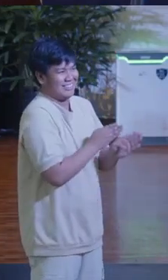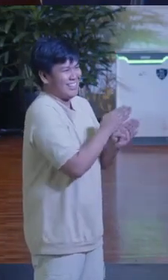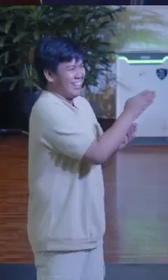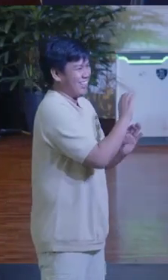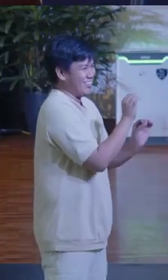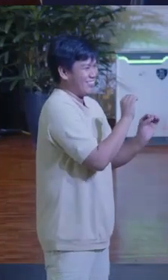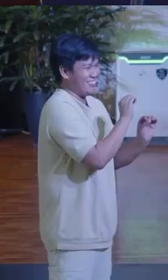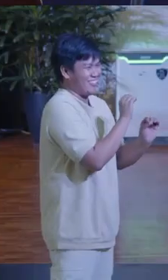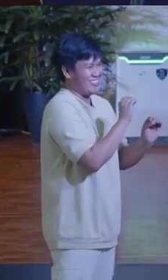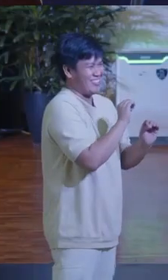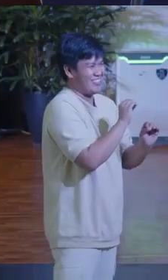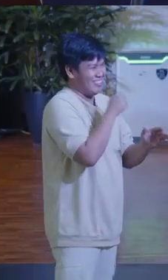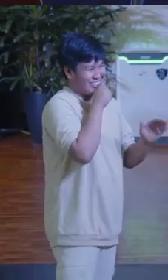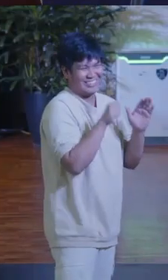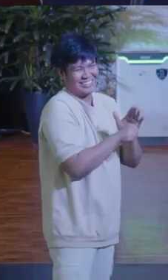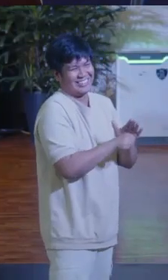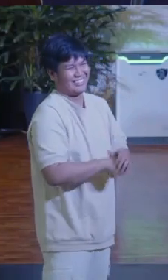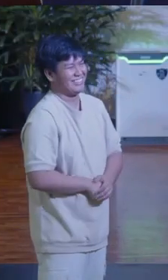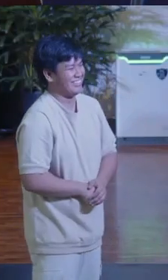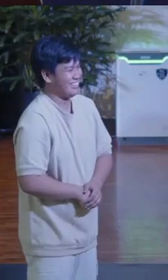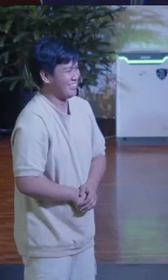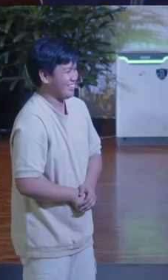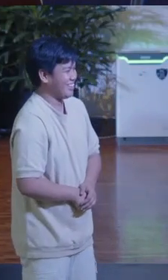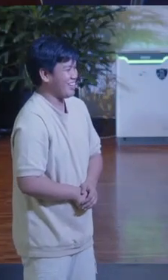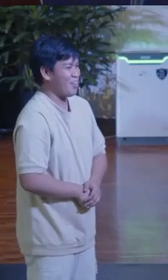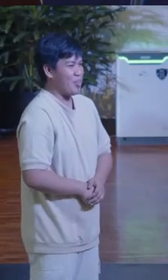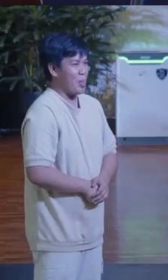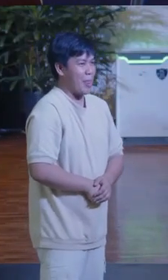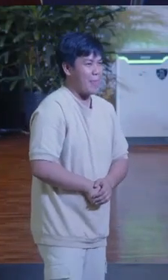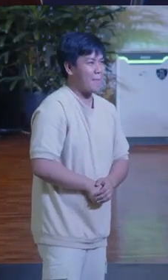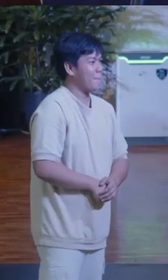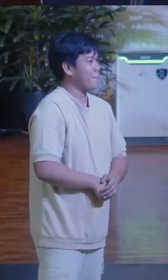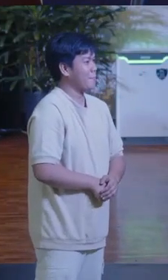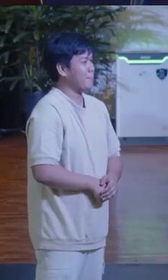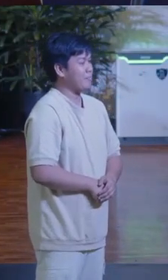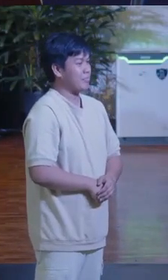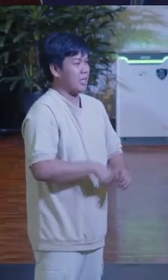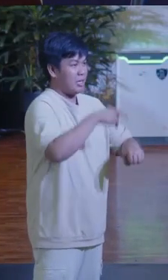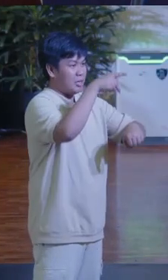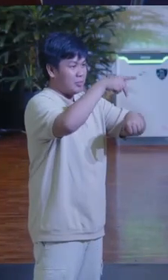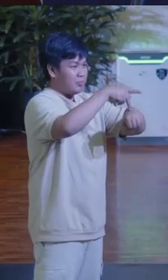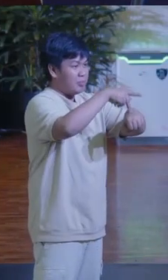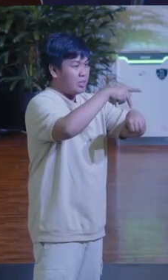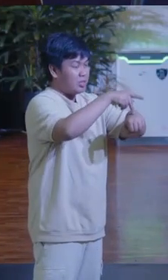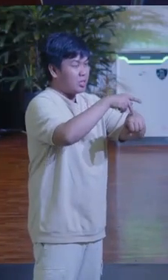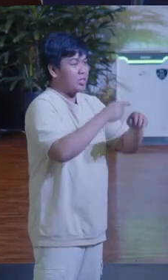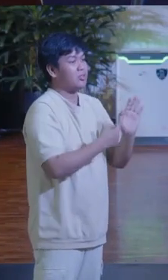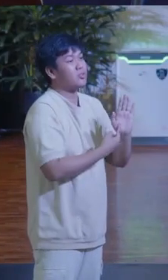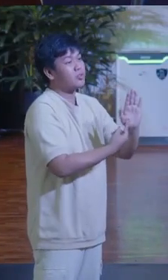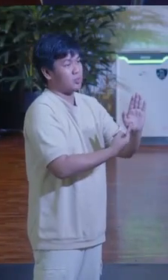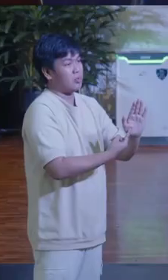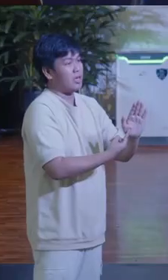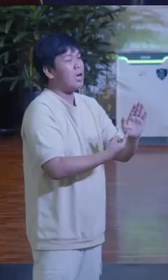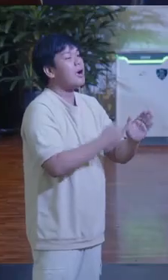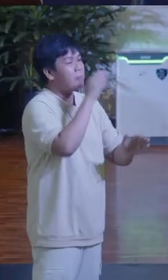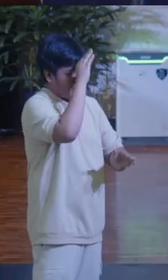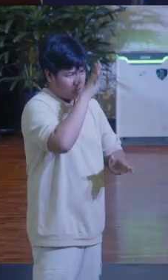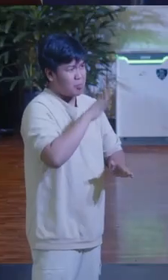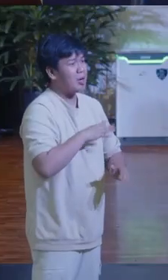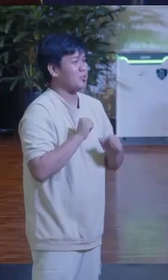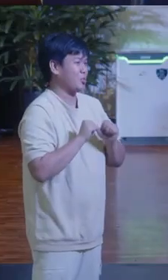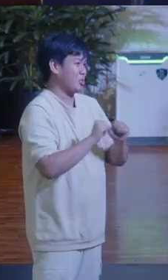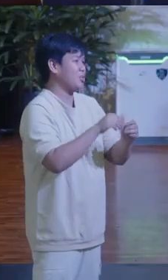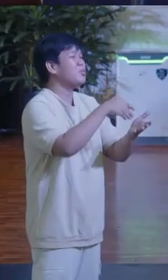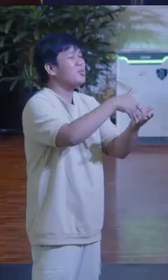na ipinakita ni Pedro sa harap ng panunuligsa ng mga Judaizer sa ngalan ng pakikisama.